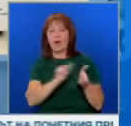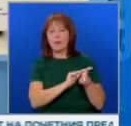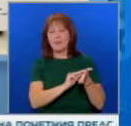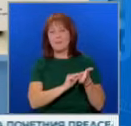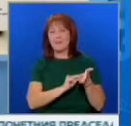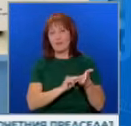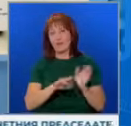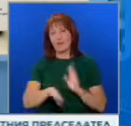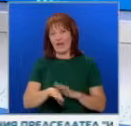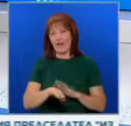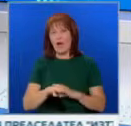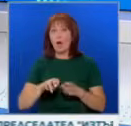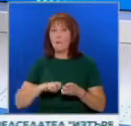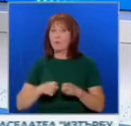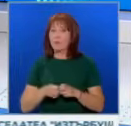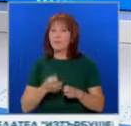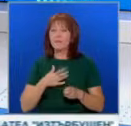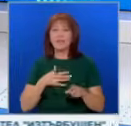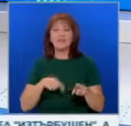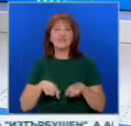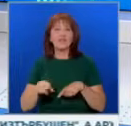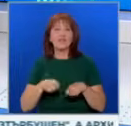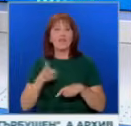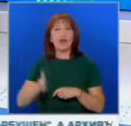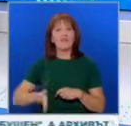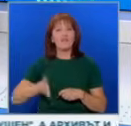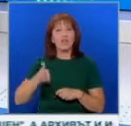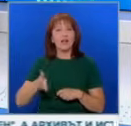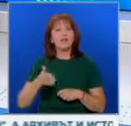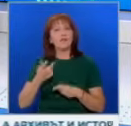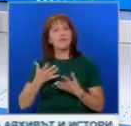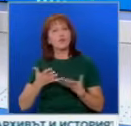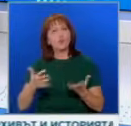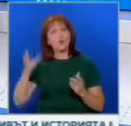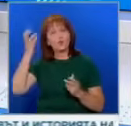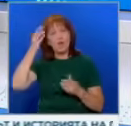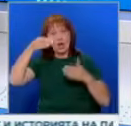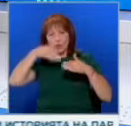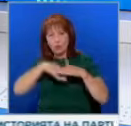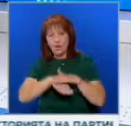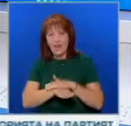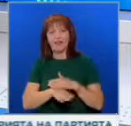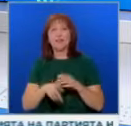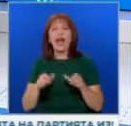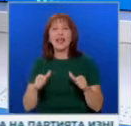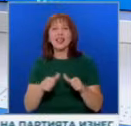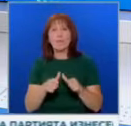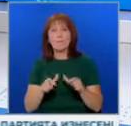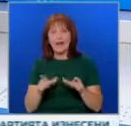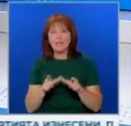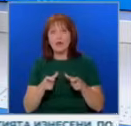на ръка. Проблеми има и с движението на влакове в редица държави. Тунелът под Ла-Манша също беше